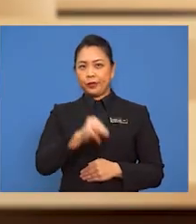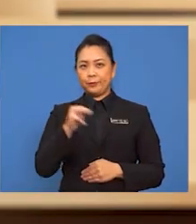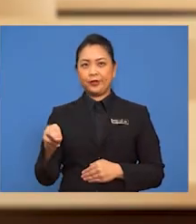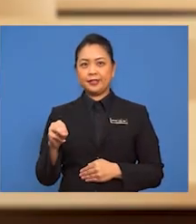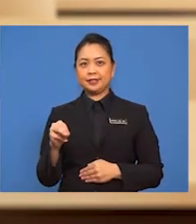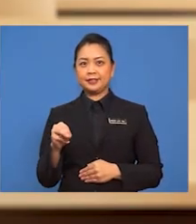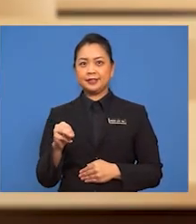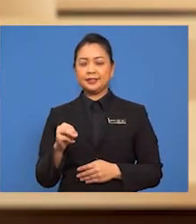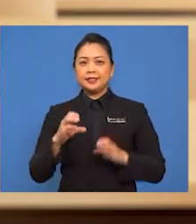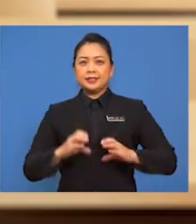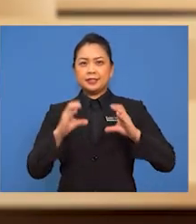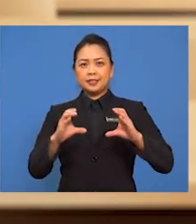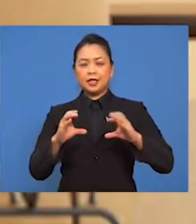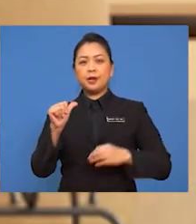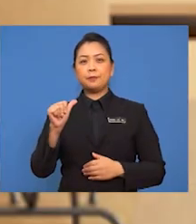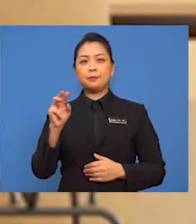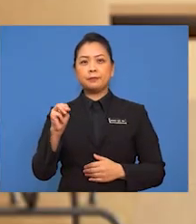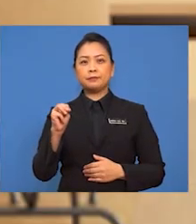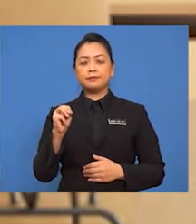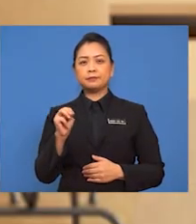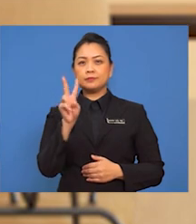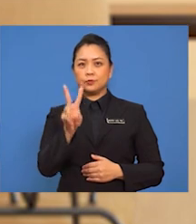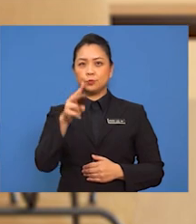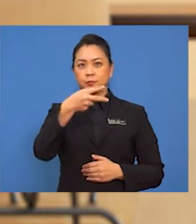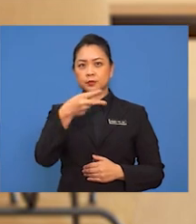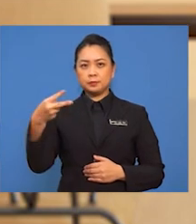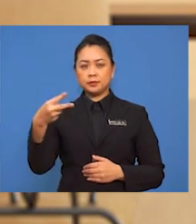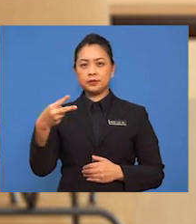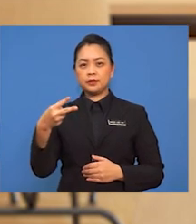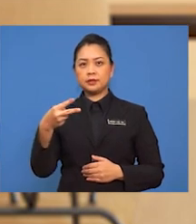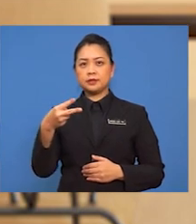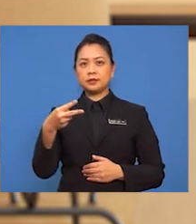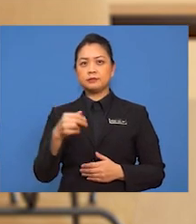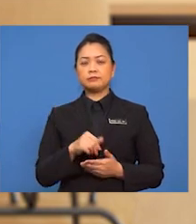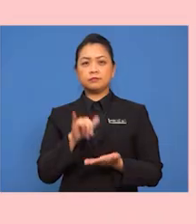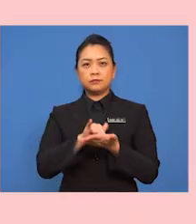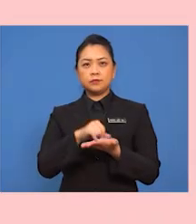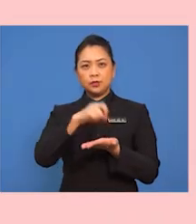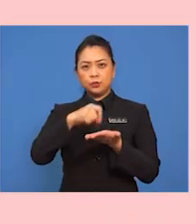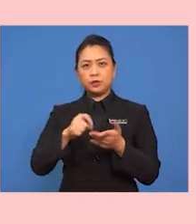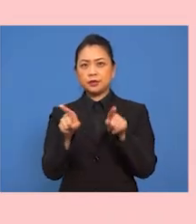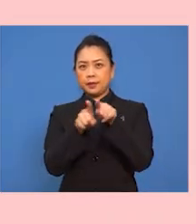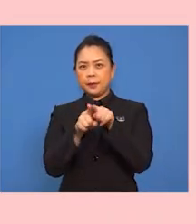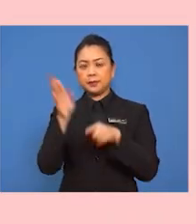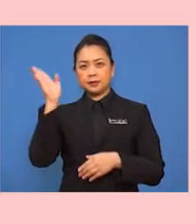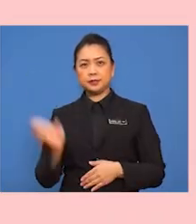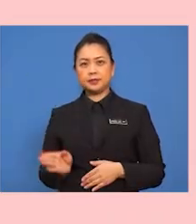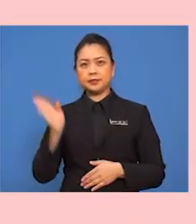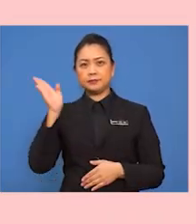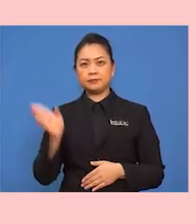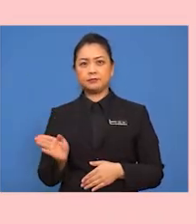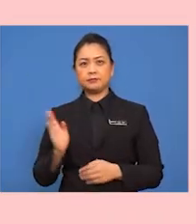-murid, secara amnya, dua persamaan linia serentak ditulis seperti pabaran.